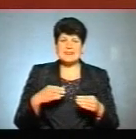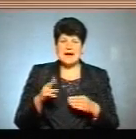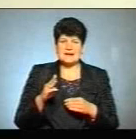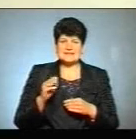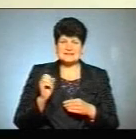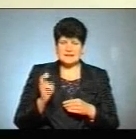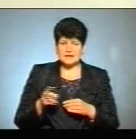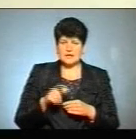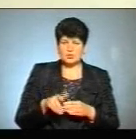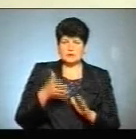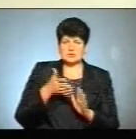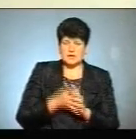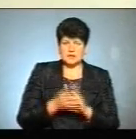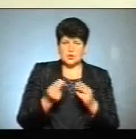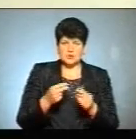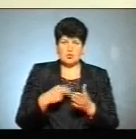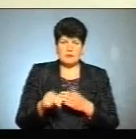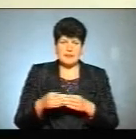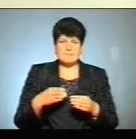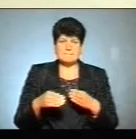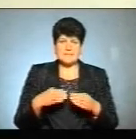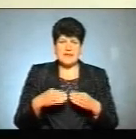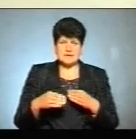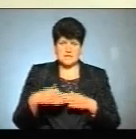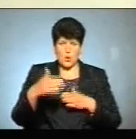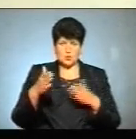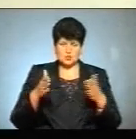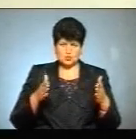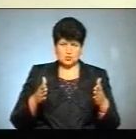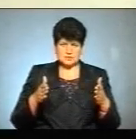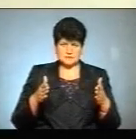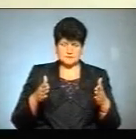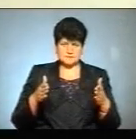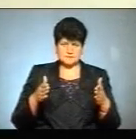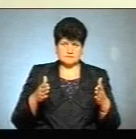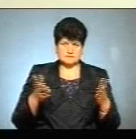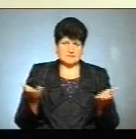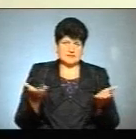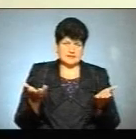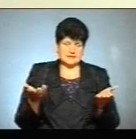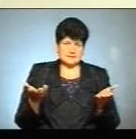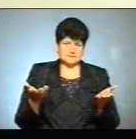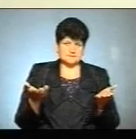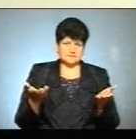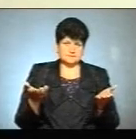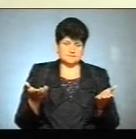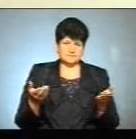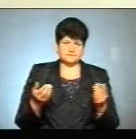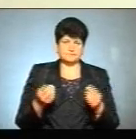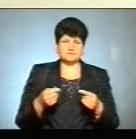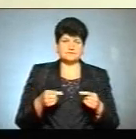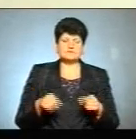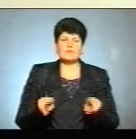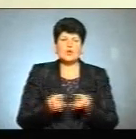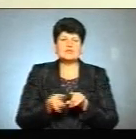затратили гроші і придбали пластик, якісь конструкції, тобто, якісь зовсім одних однакових